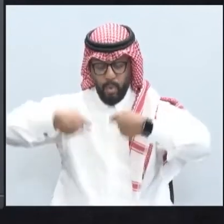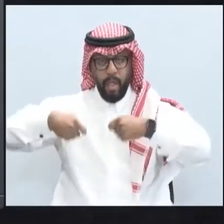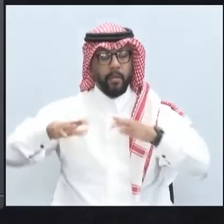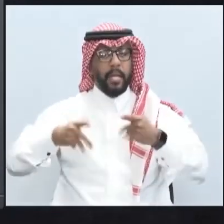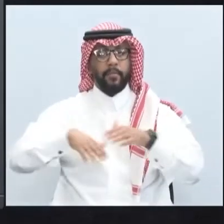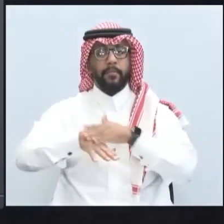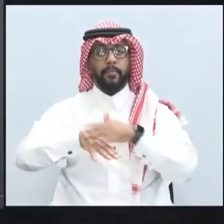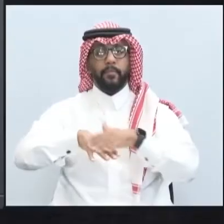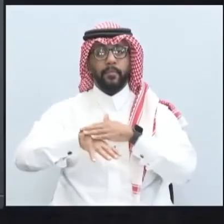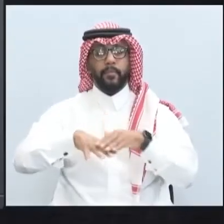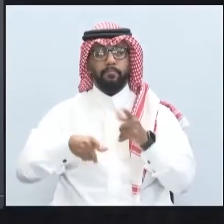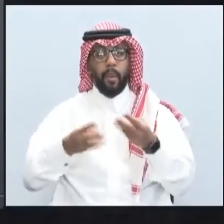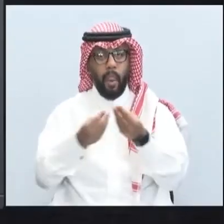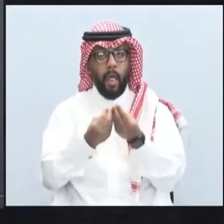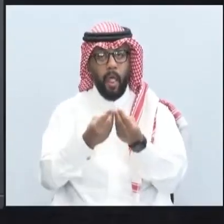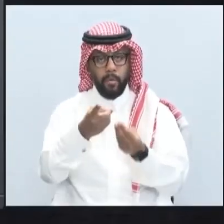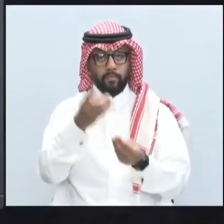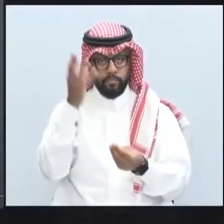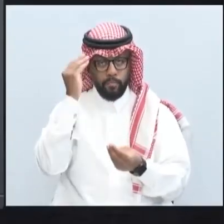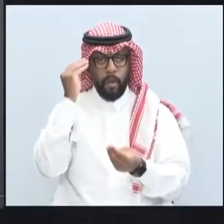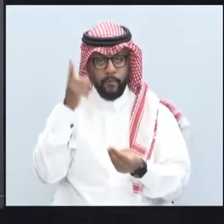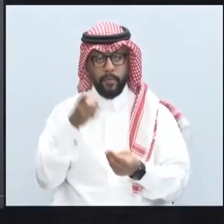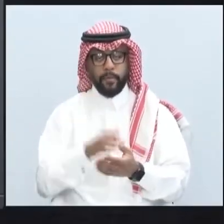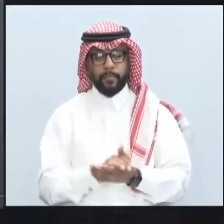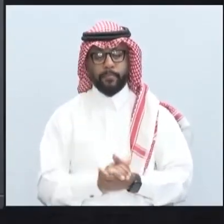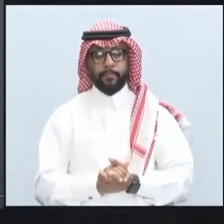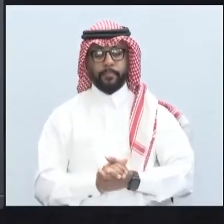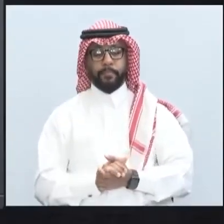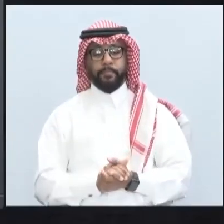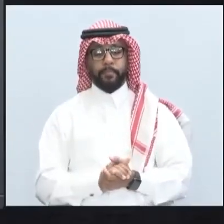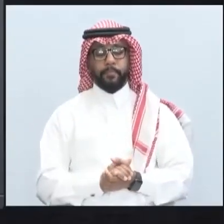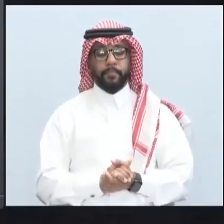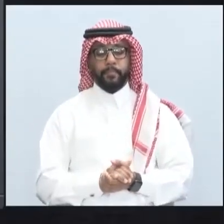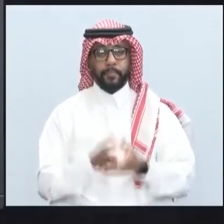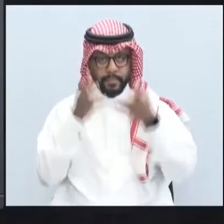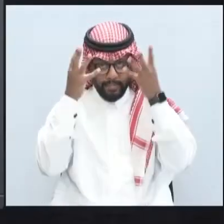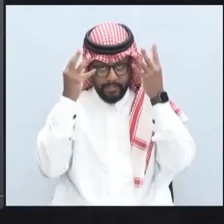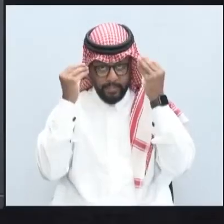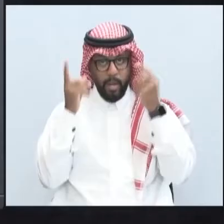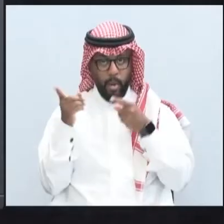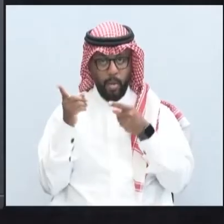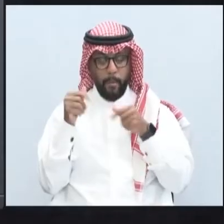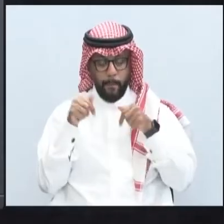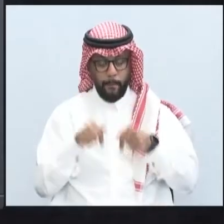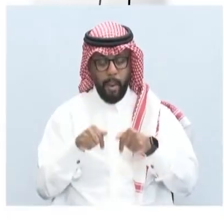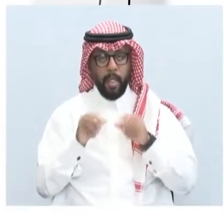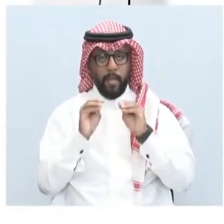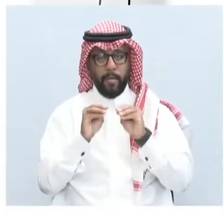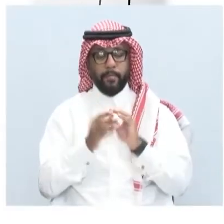هذا باذن الله عز وجل ما سنتعلمه في هذا الدرس وفي هذه الحصه